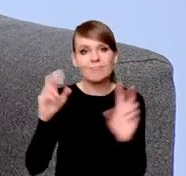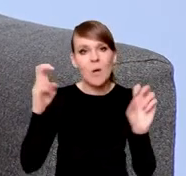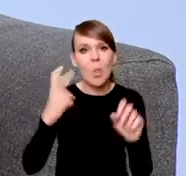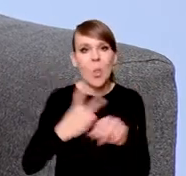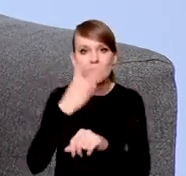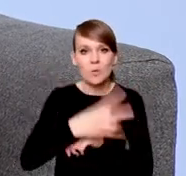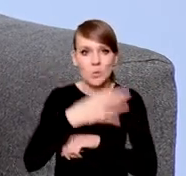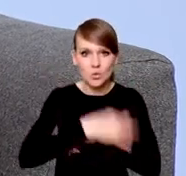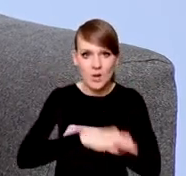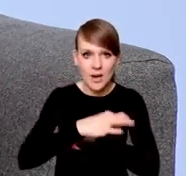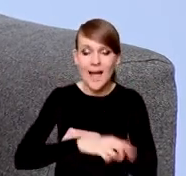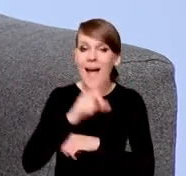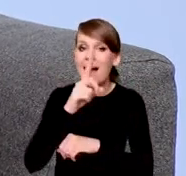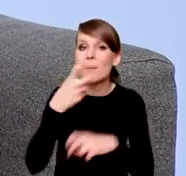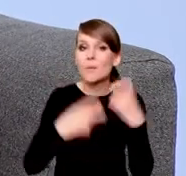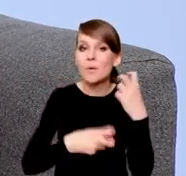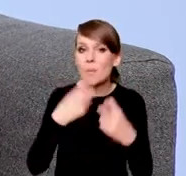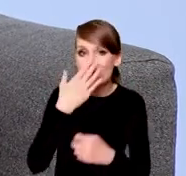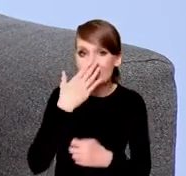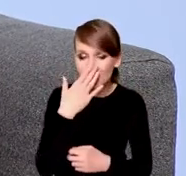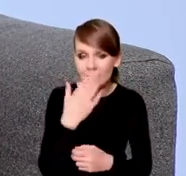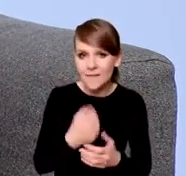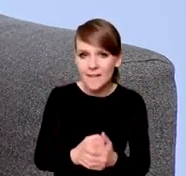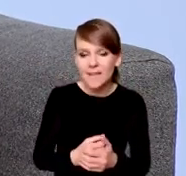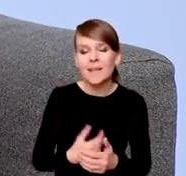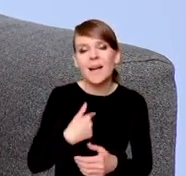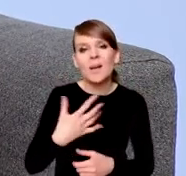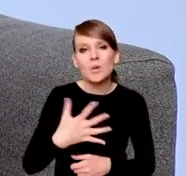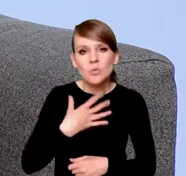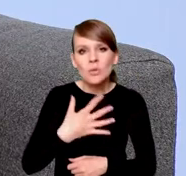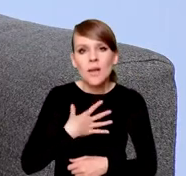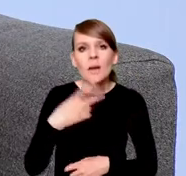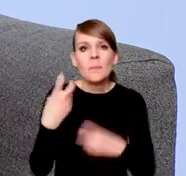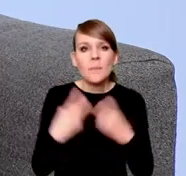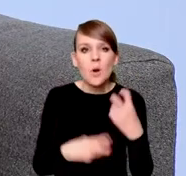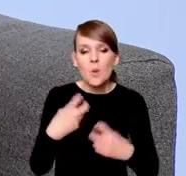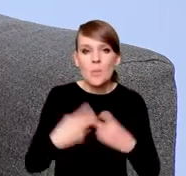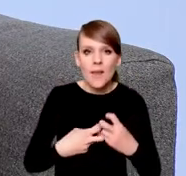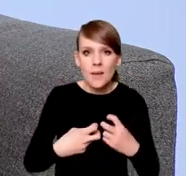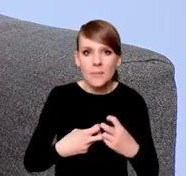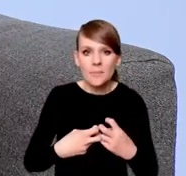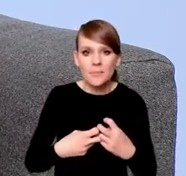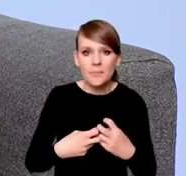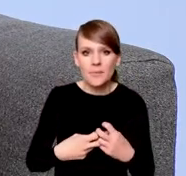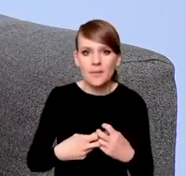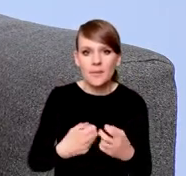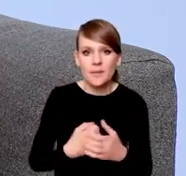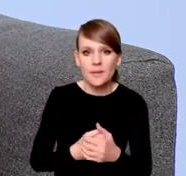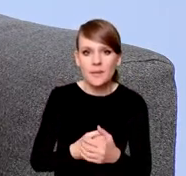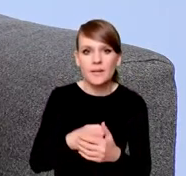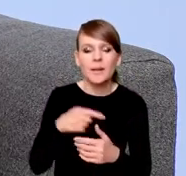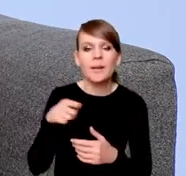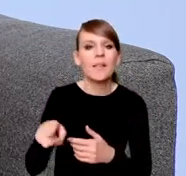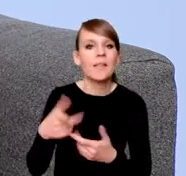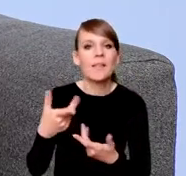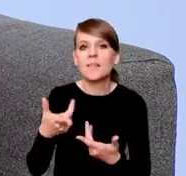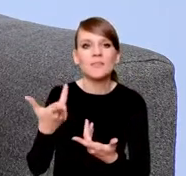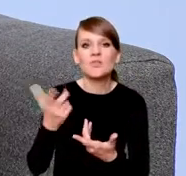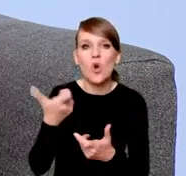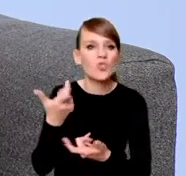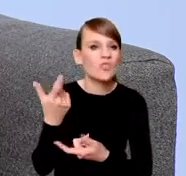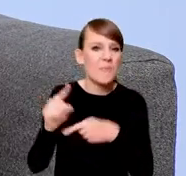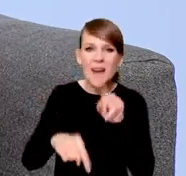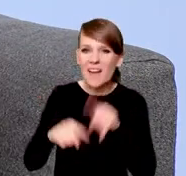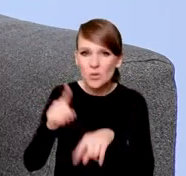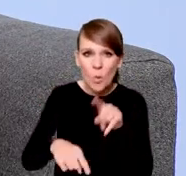problem polega na tym, podejrzewam, że albo to jest nieprawidłowość i wtedy uczelnia źle funkcjonuje